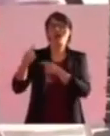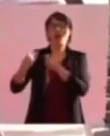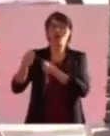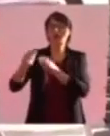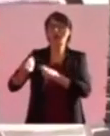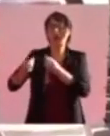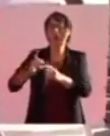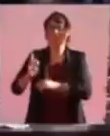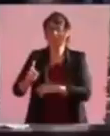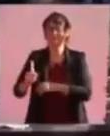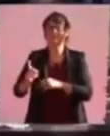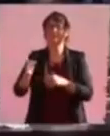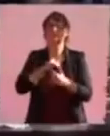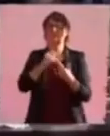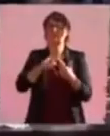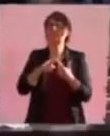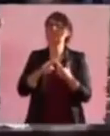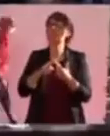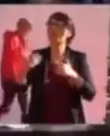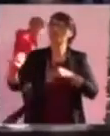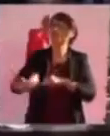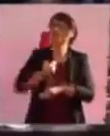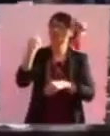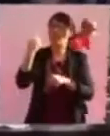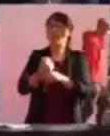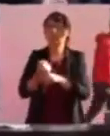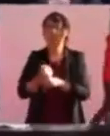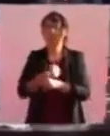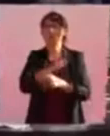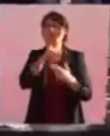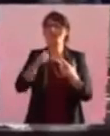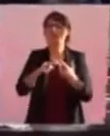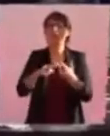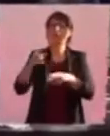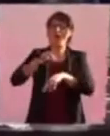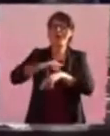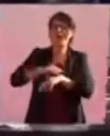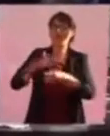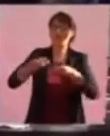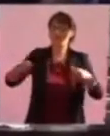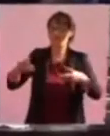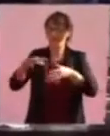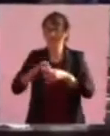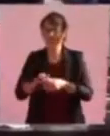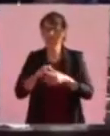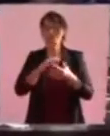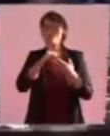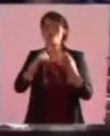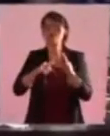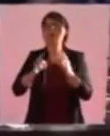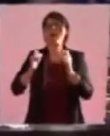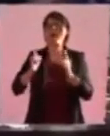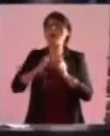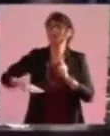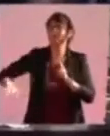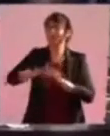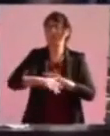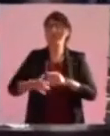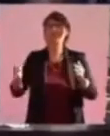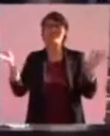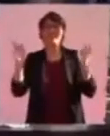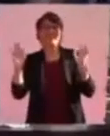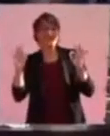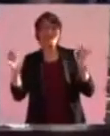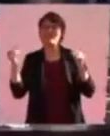quello degli infortuni sul lavoro e delle malattie professionali l'ambiente il clima la salute e le malattie